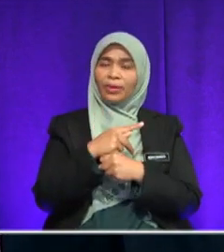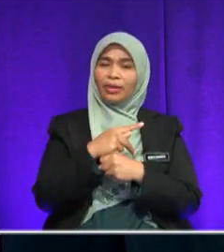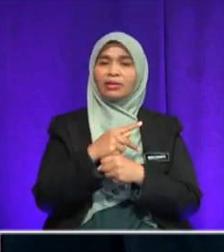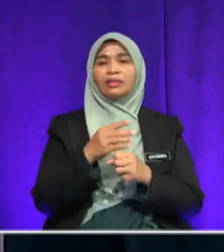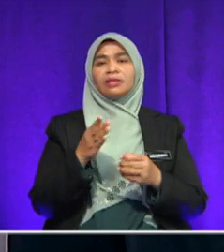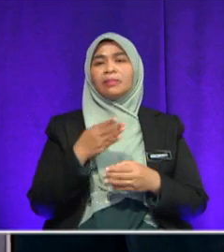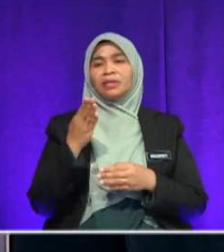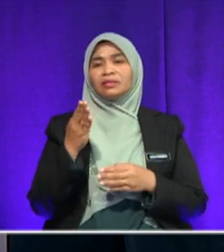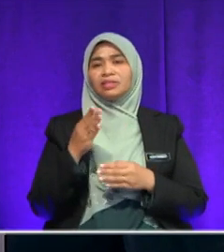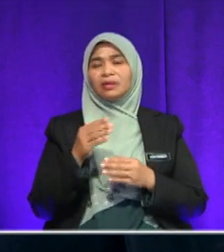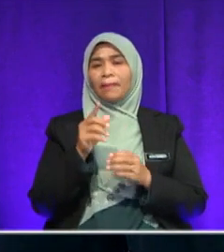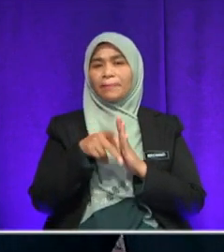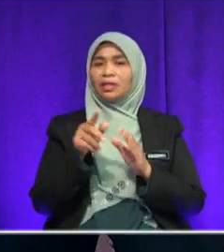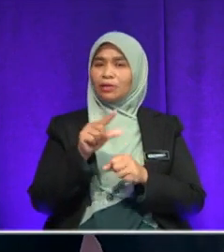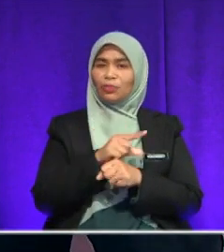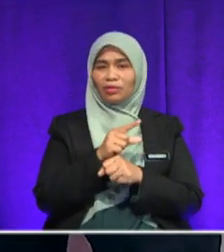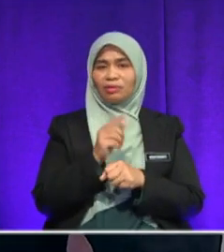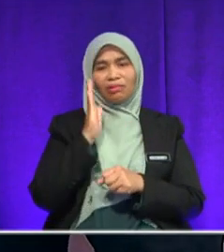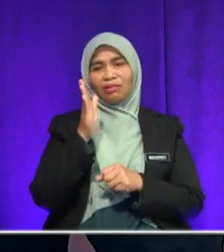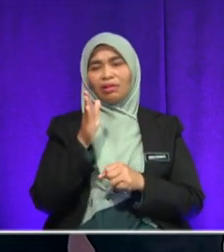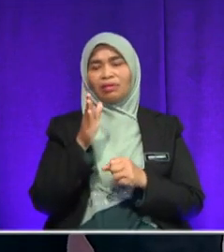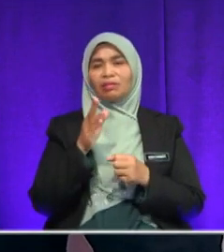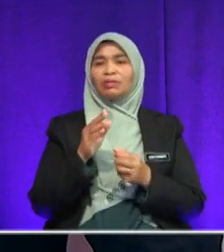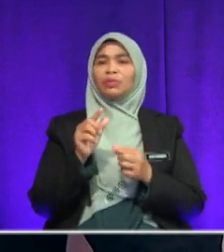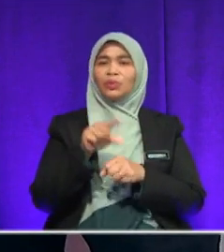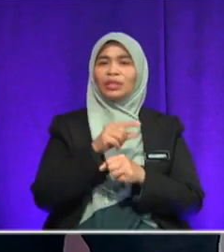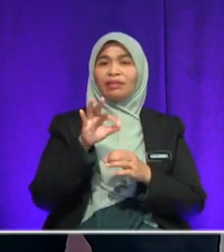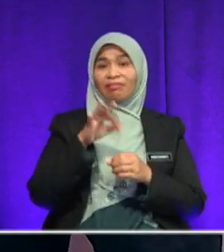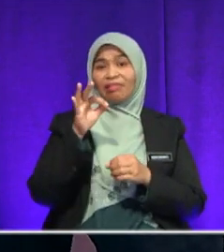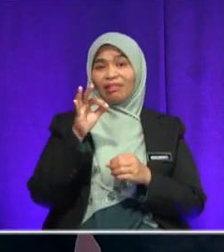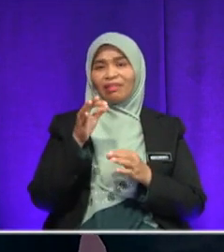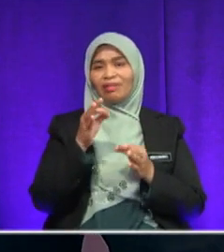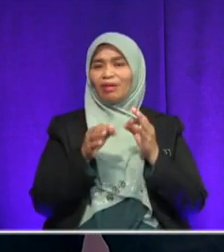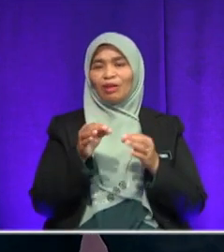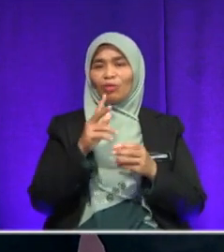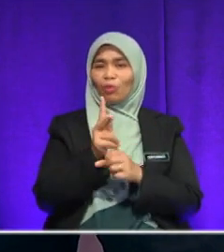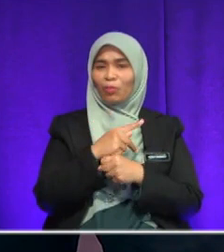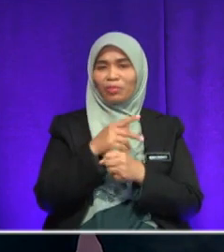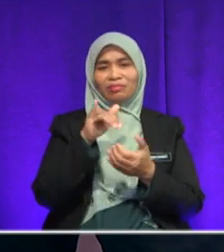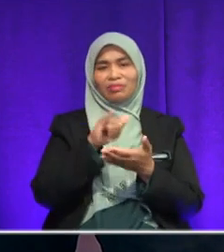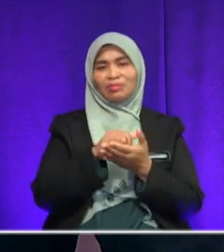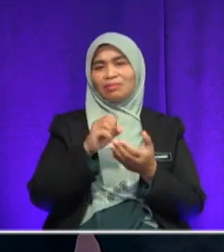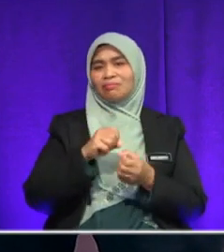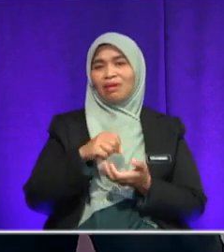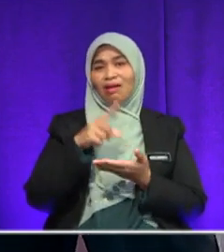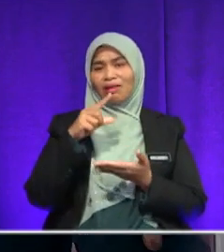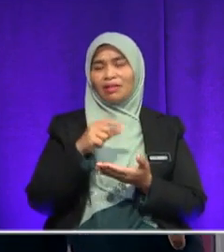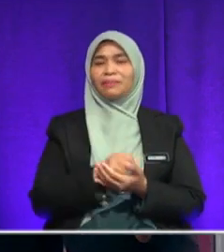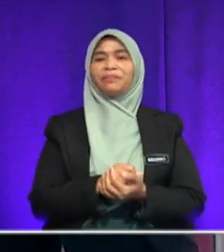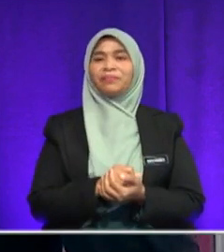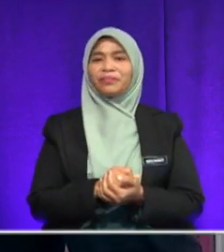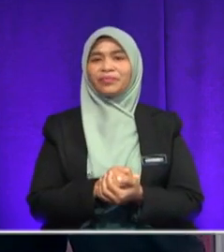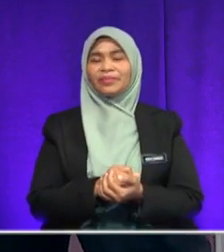biasanya pengguna akan beralih kepada penggunaan teh. Ini yang hubungan di antara barang pengganti dengan di